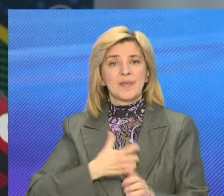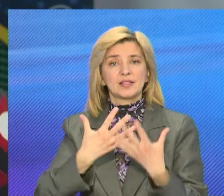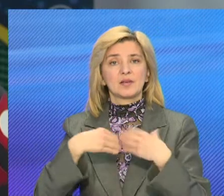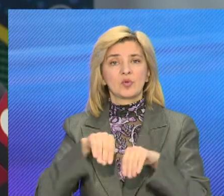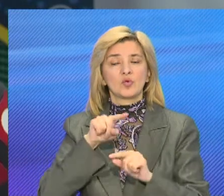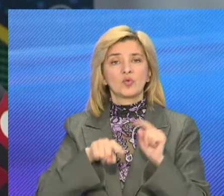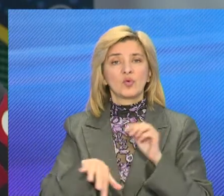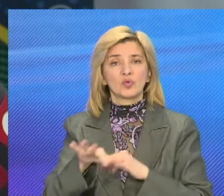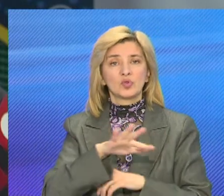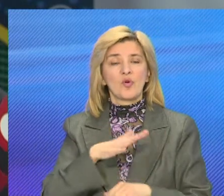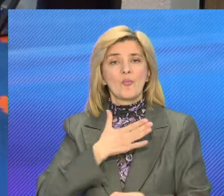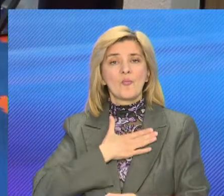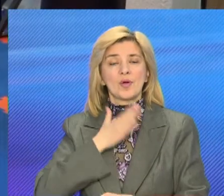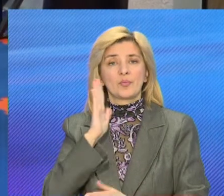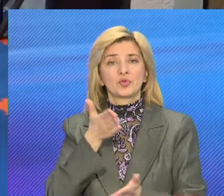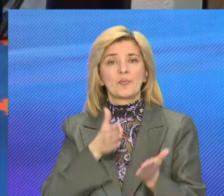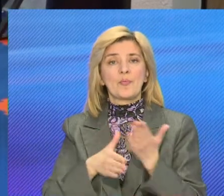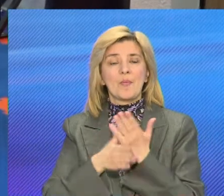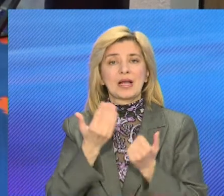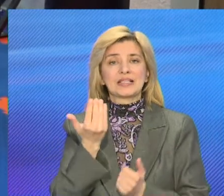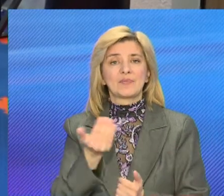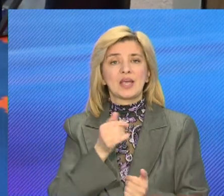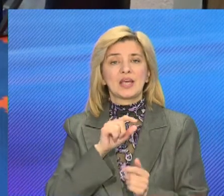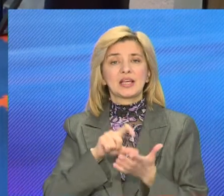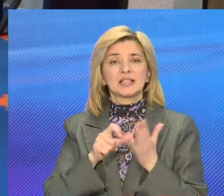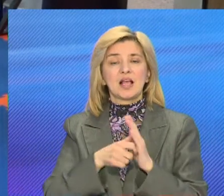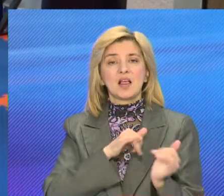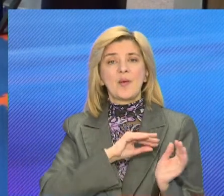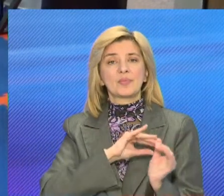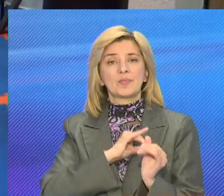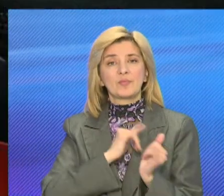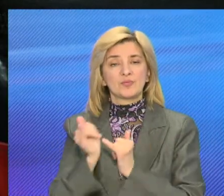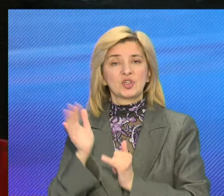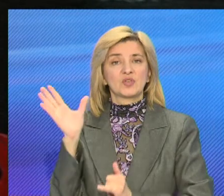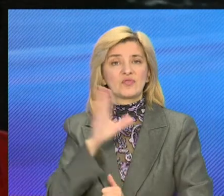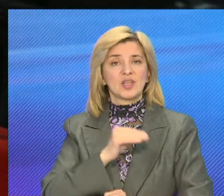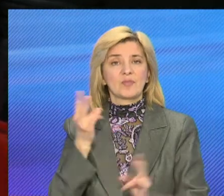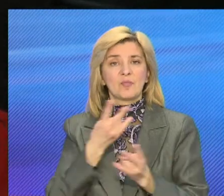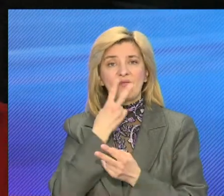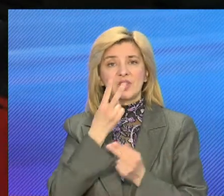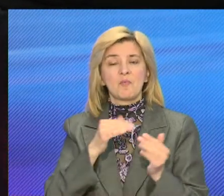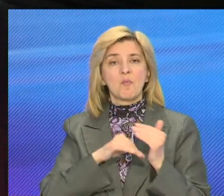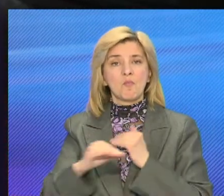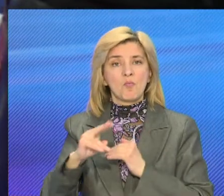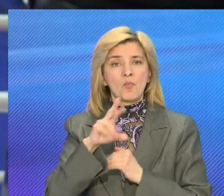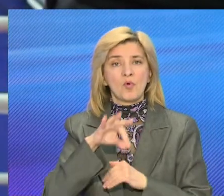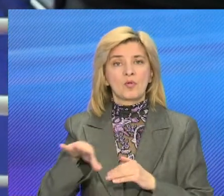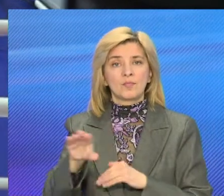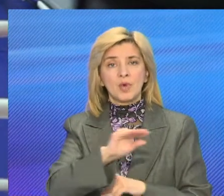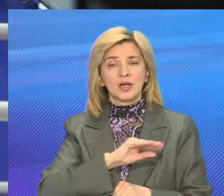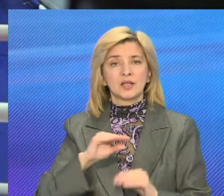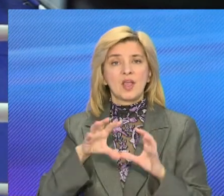родину. Мы будем помогать им. Зал обеспечен всем необходимым. Да, мы видим и напольное покрытие, и ринг, и